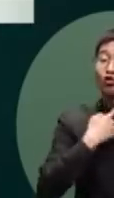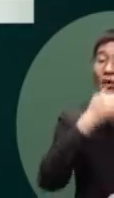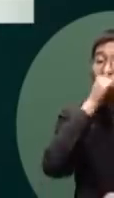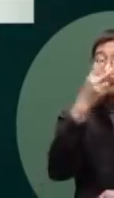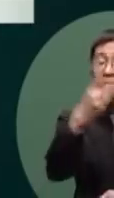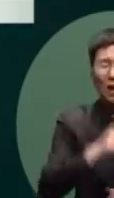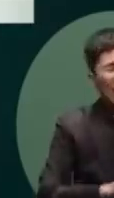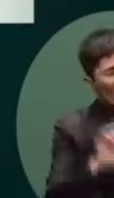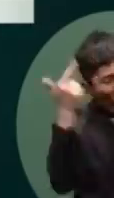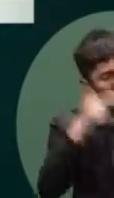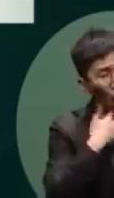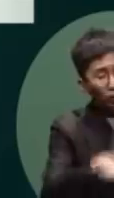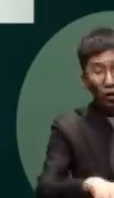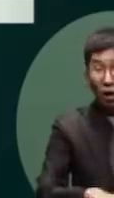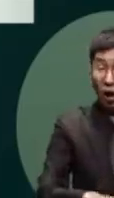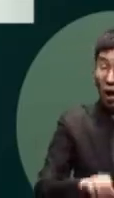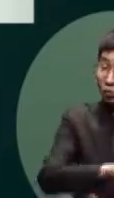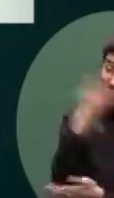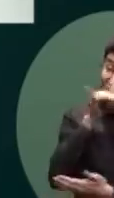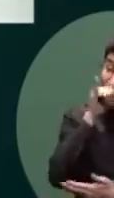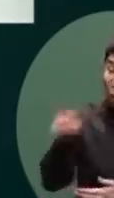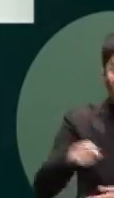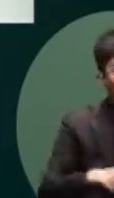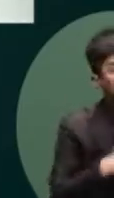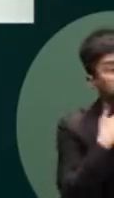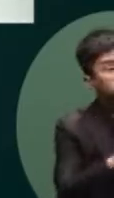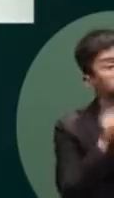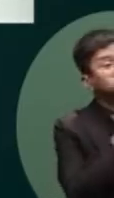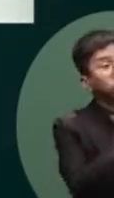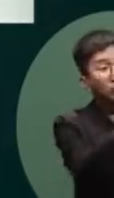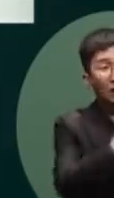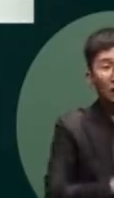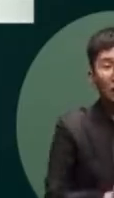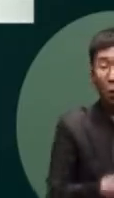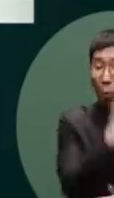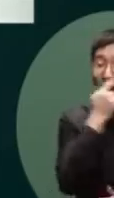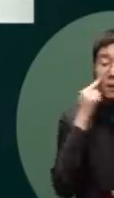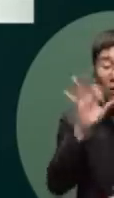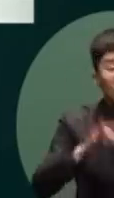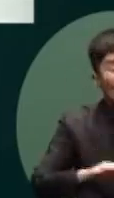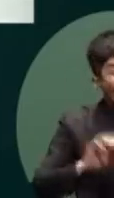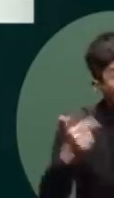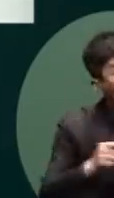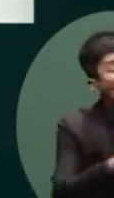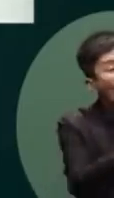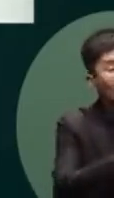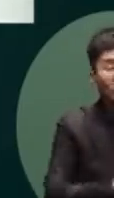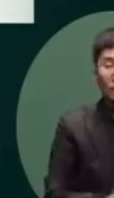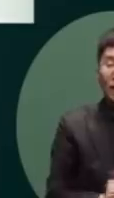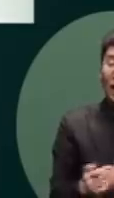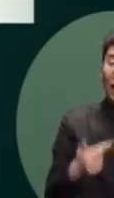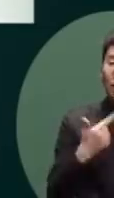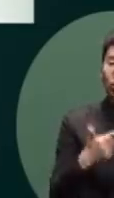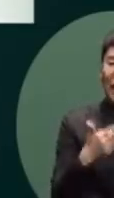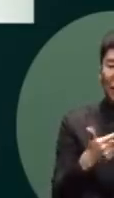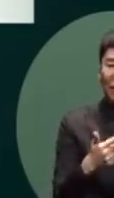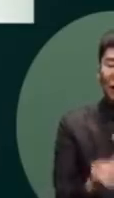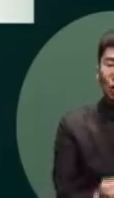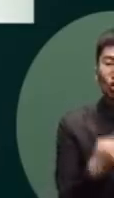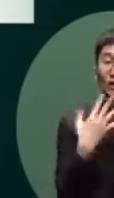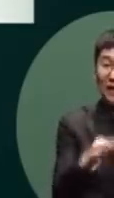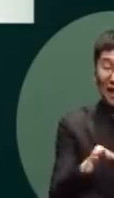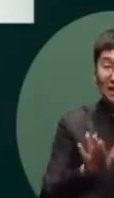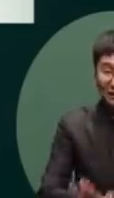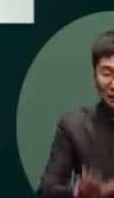누가 기소합니까? 아니, 그 언론에 다 나온 얘기 왜 부인한다고 됩니까? 그러면 한번 팩트체크하고 아니면 어떻게 하시죠? 부산저축은행에서는 벌써 80여